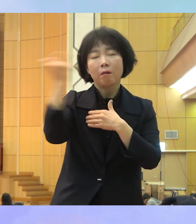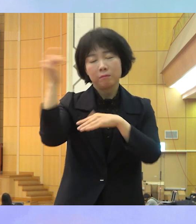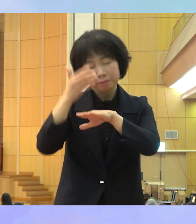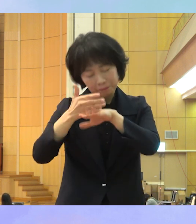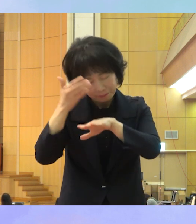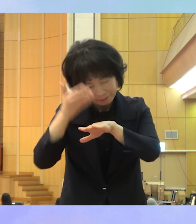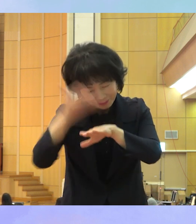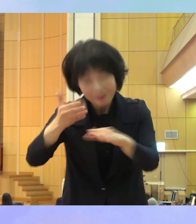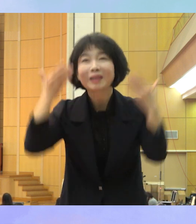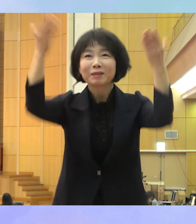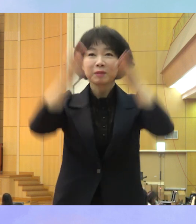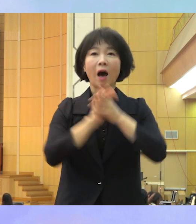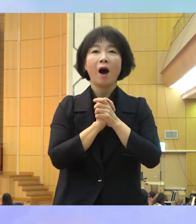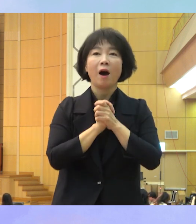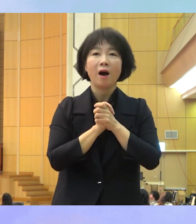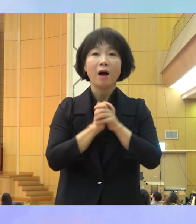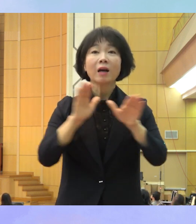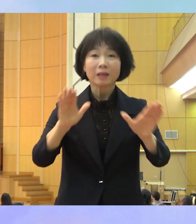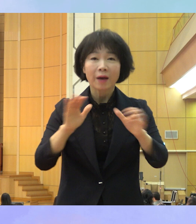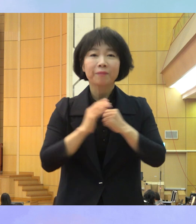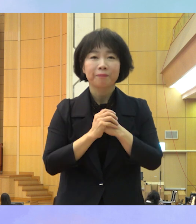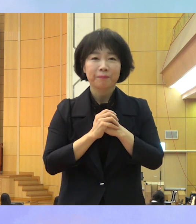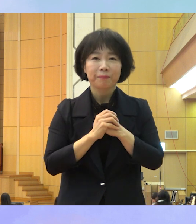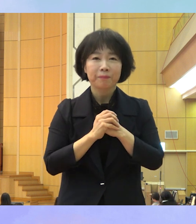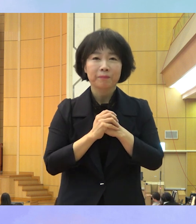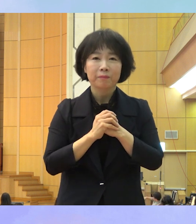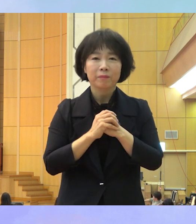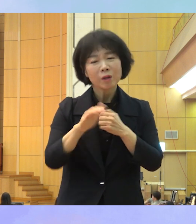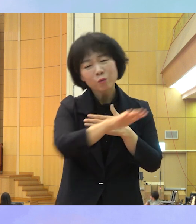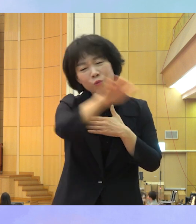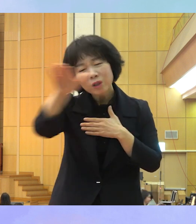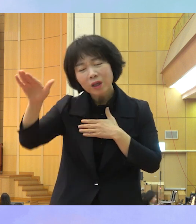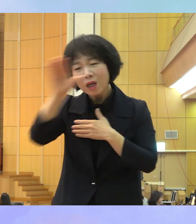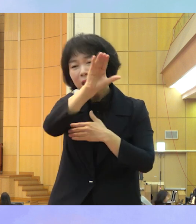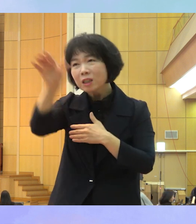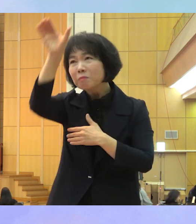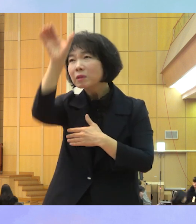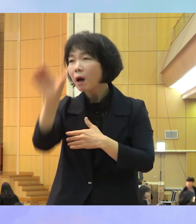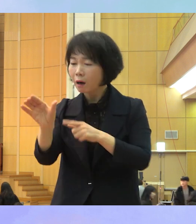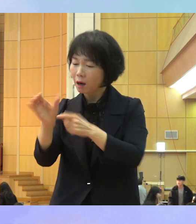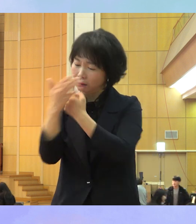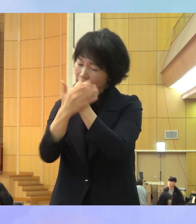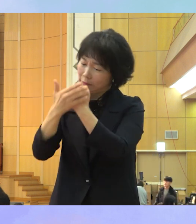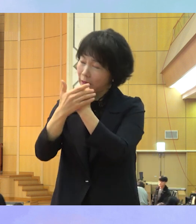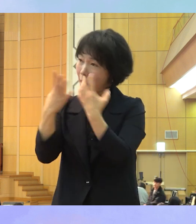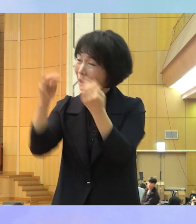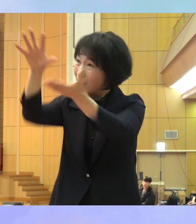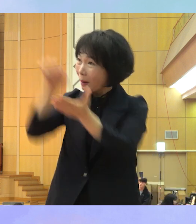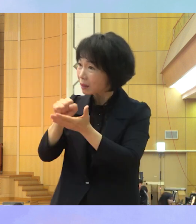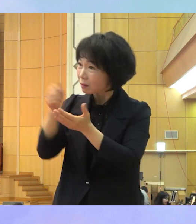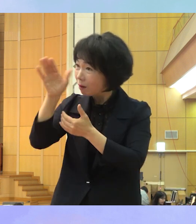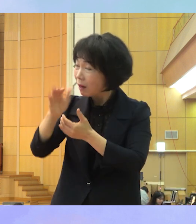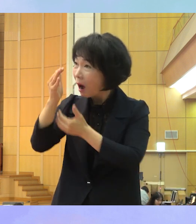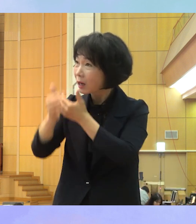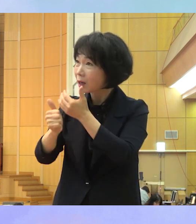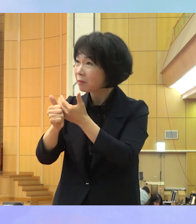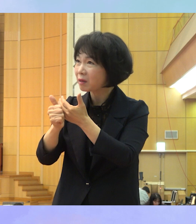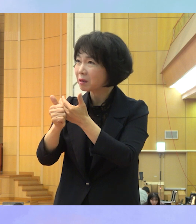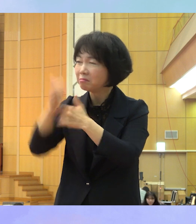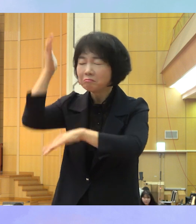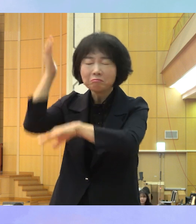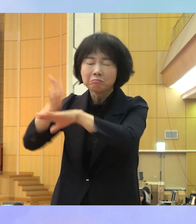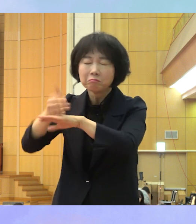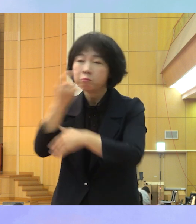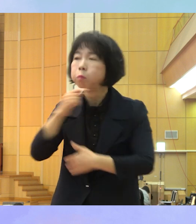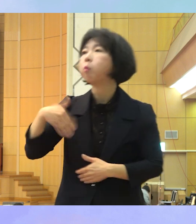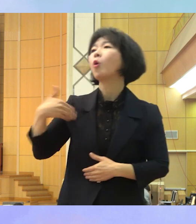너무 감사드립니다. 아버지 하나님, 그러한 저희들 십자가의 은혜를 받고도 하나님을 영화롭게